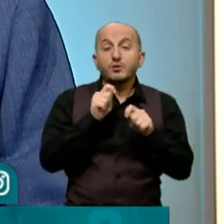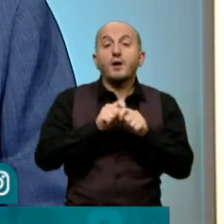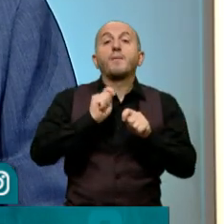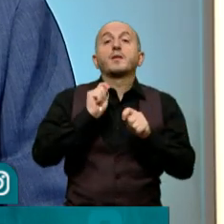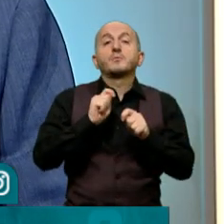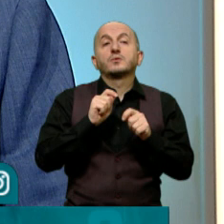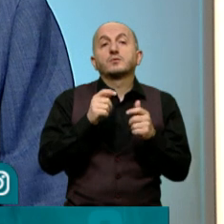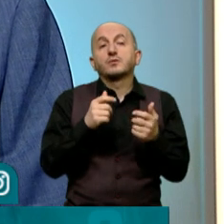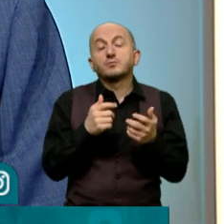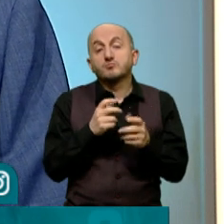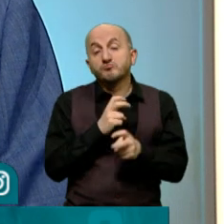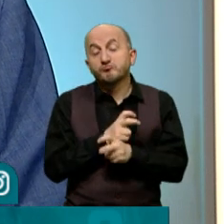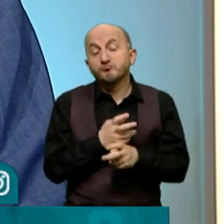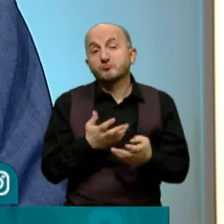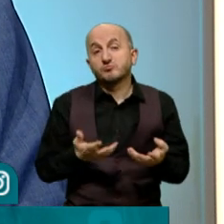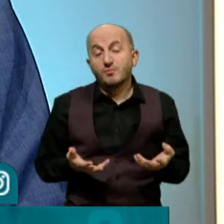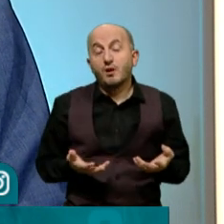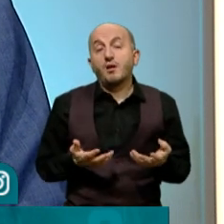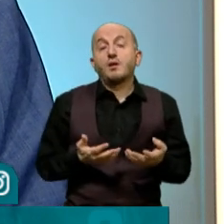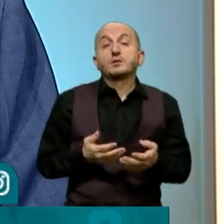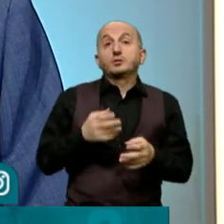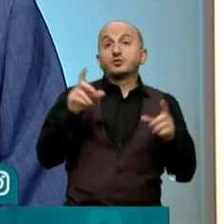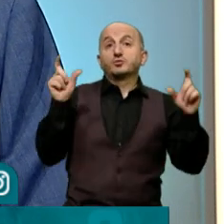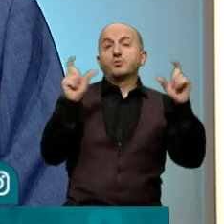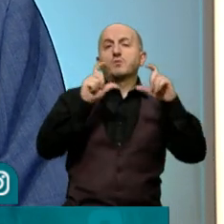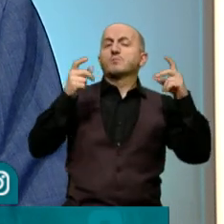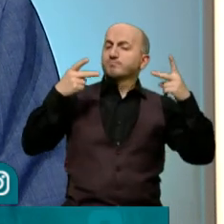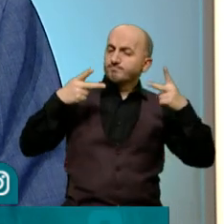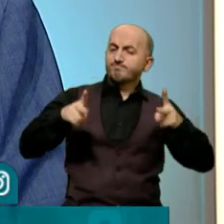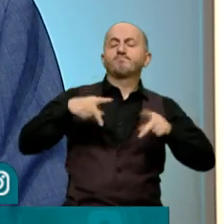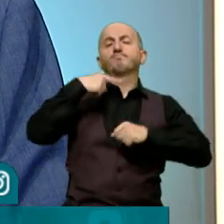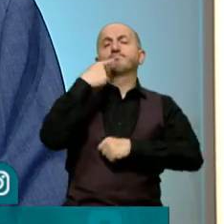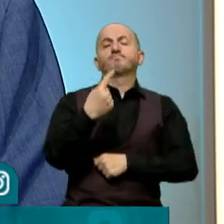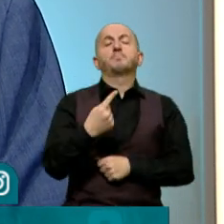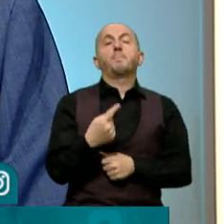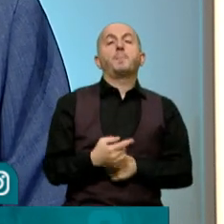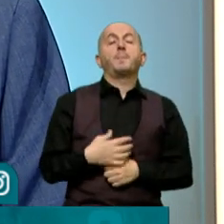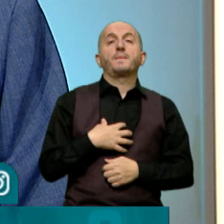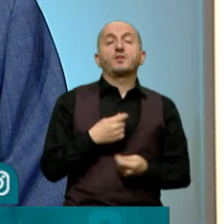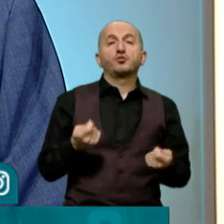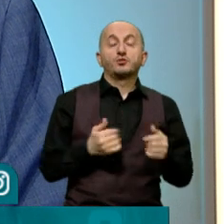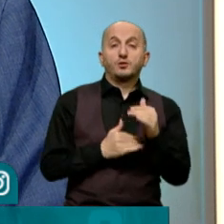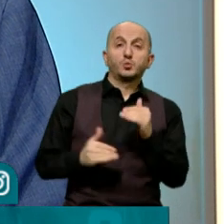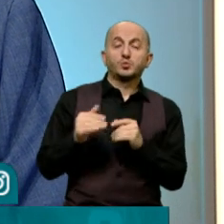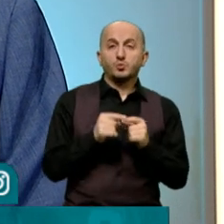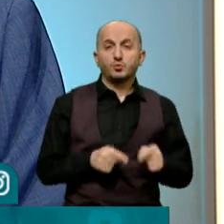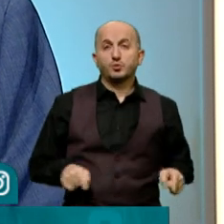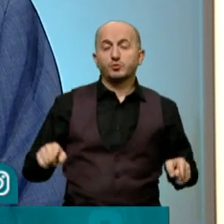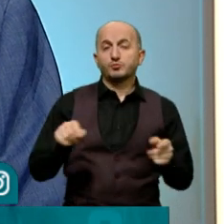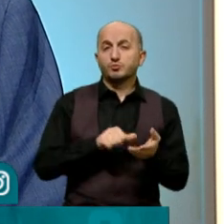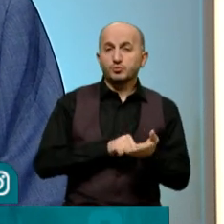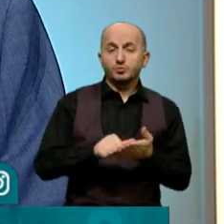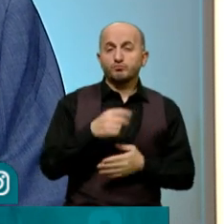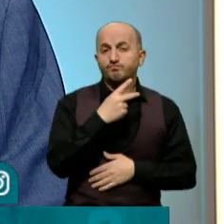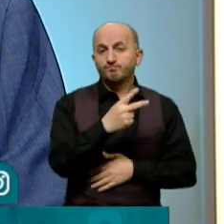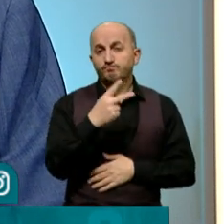yaptırmazsam şudur budur. Bu bakımdan sigortaya caiz diyorlar. Din İşleri Yüksek Kurulumuz da bütün yönleriyle,